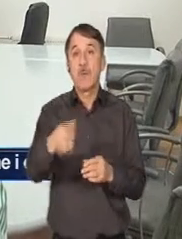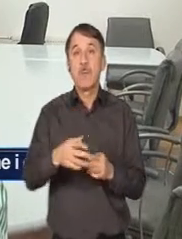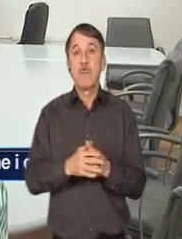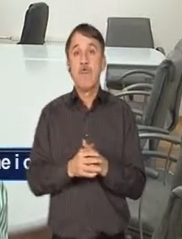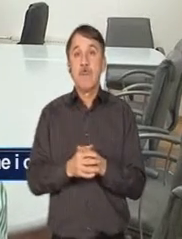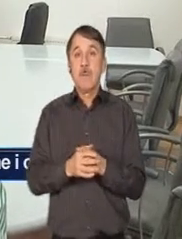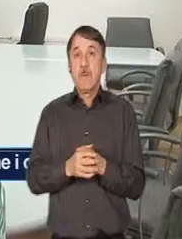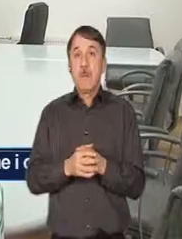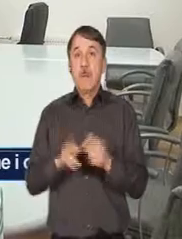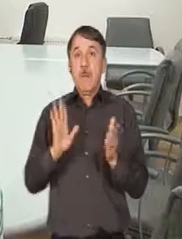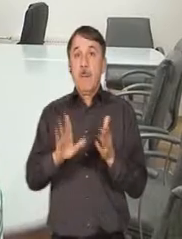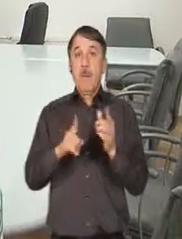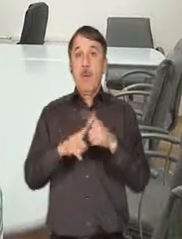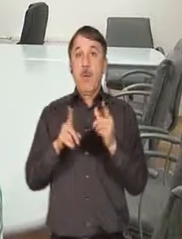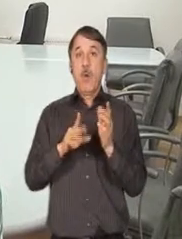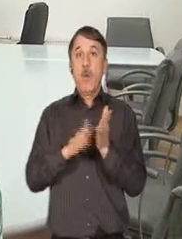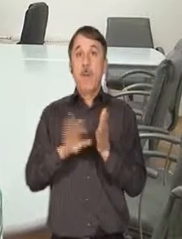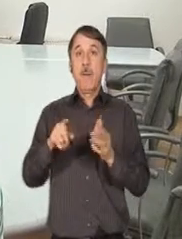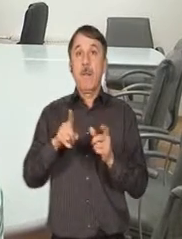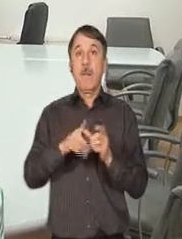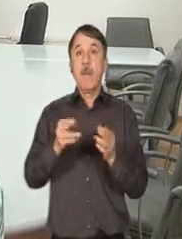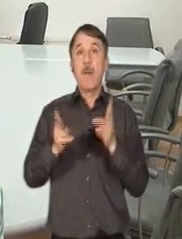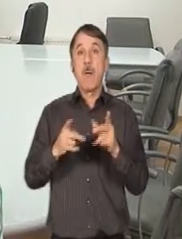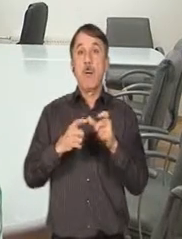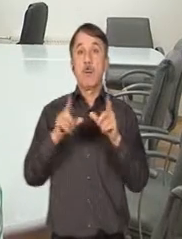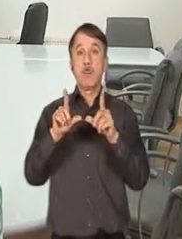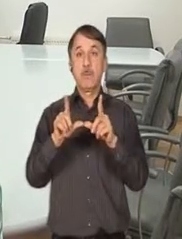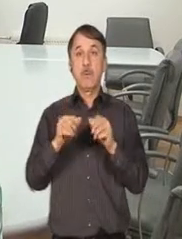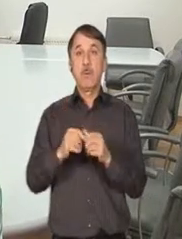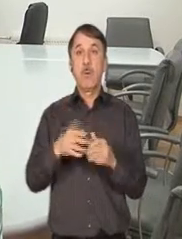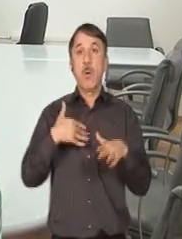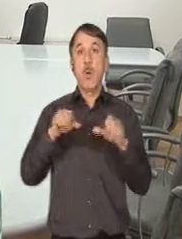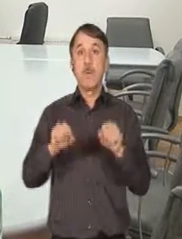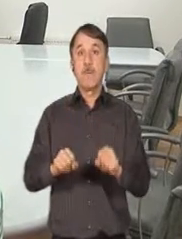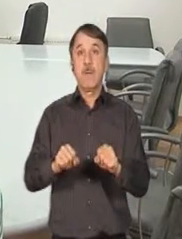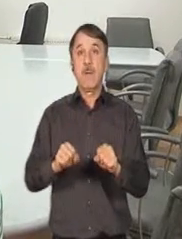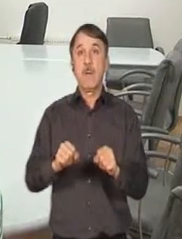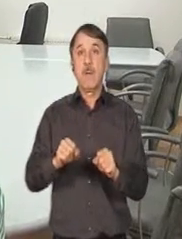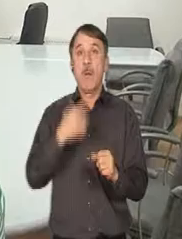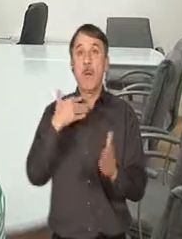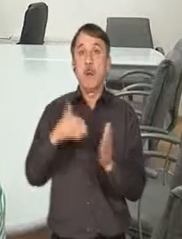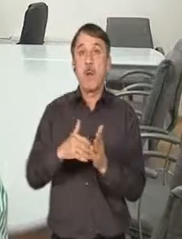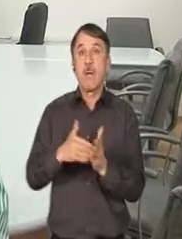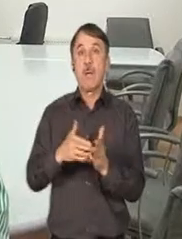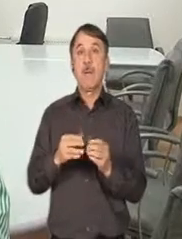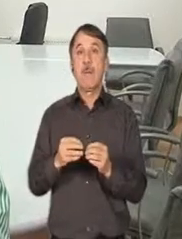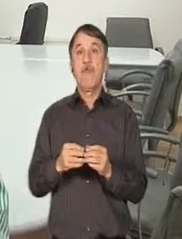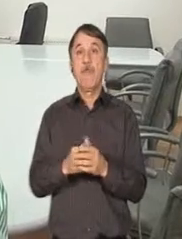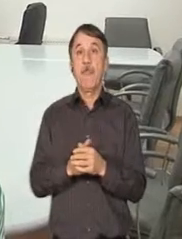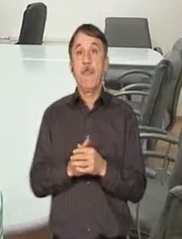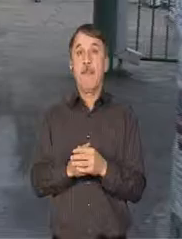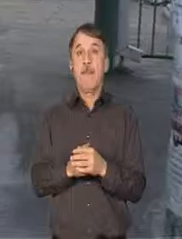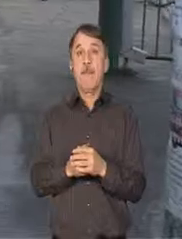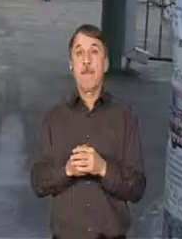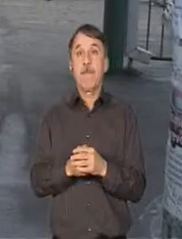pogodbom, kod nas se javi u komercijalnu službu i praktično uzmu lokal ako žele, jedan od ovih koji